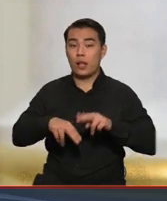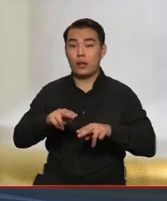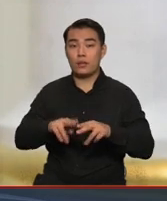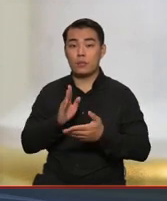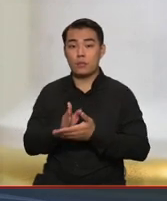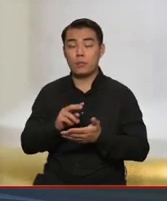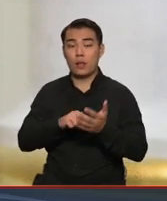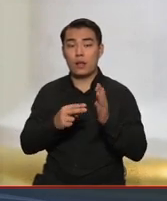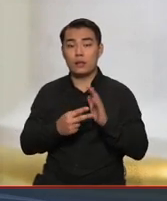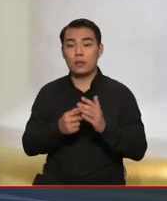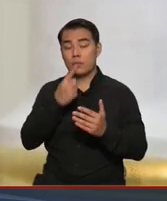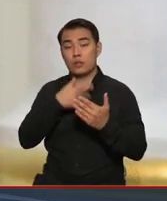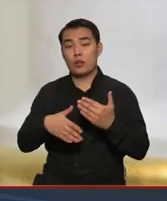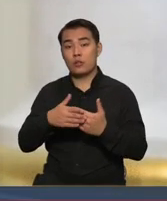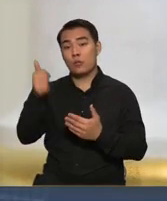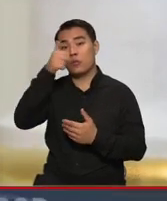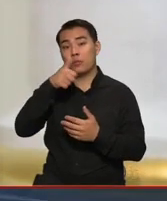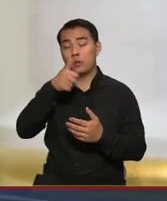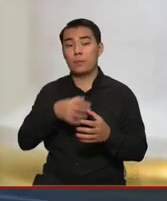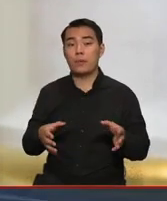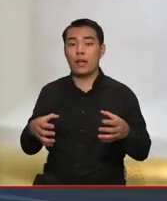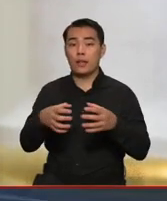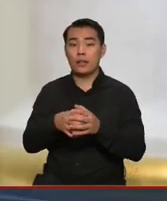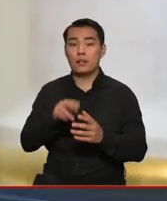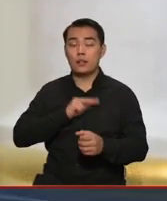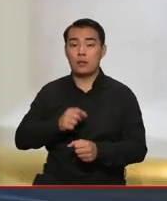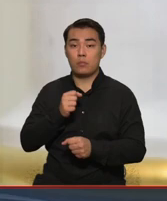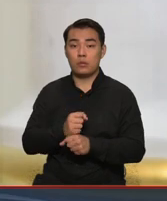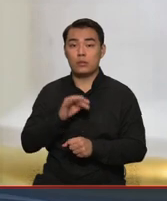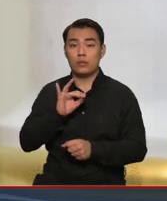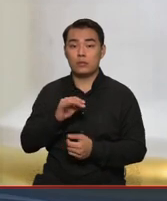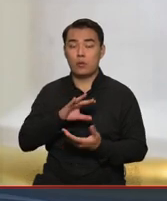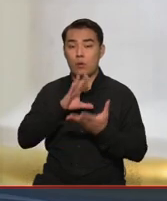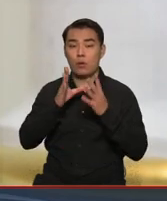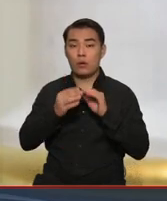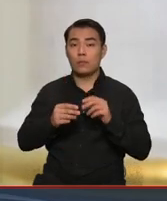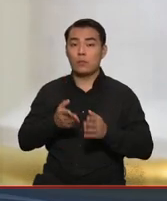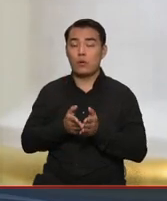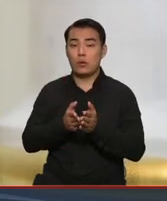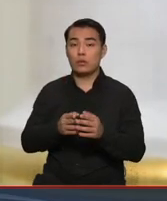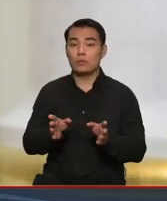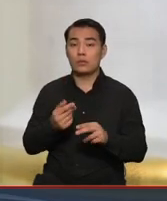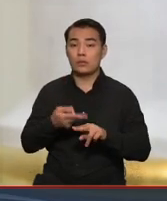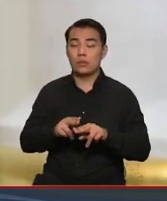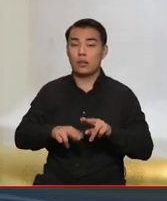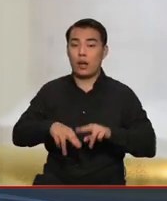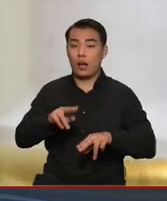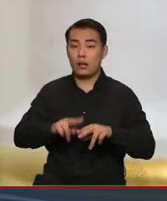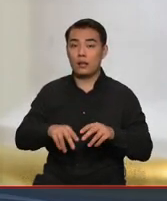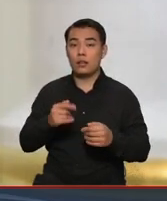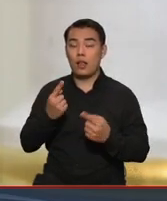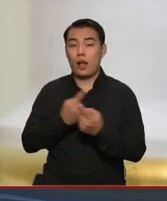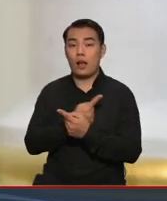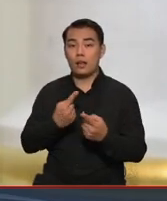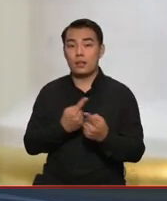мүше мемлекеттерді өзара тиімді жобаларды бірлесе іске асыруға, соның ішінде ірі стратегиялық порттардың серіктес желілерін, логистикалық орталықтар